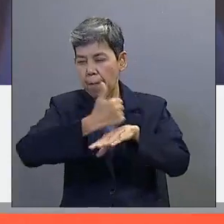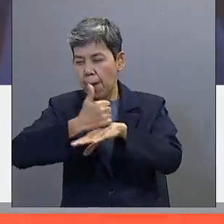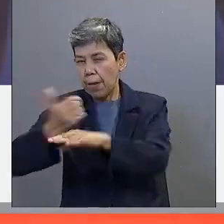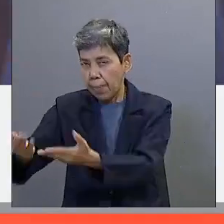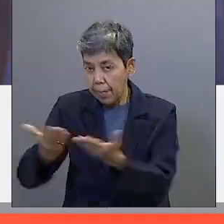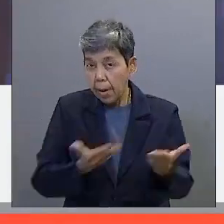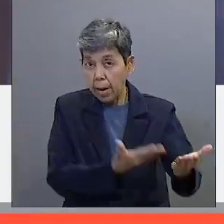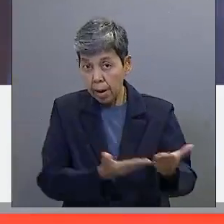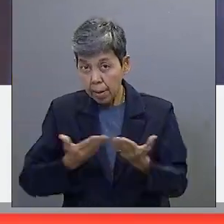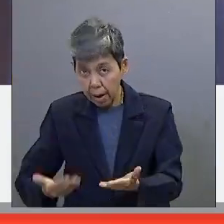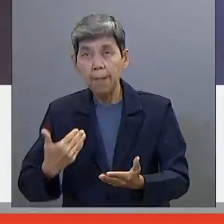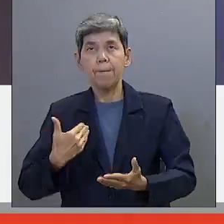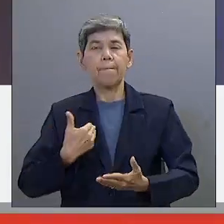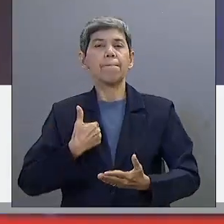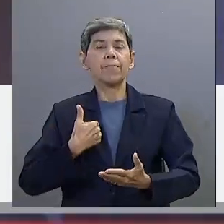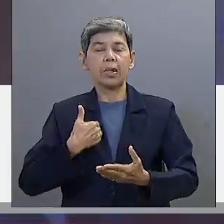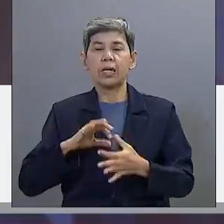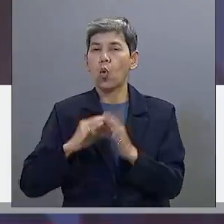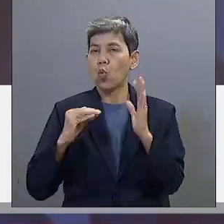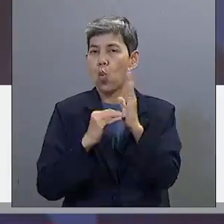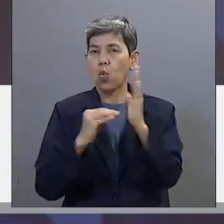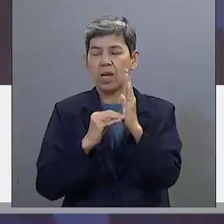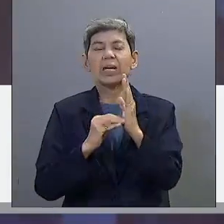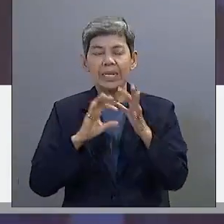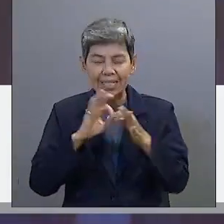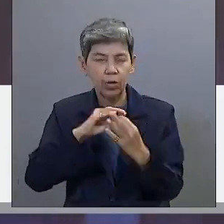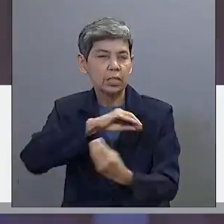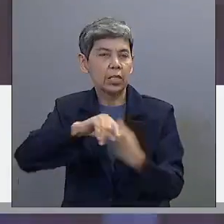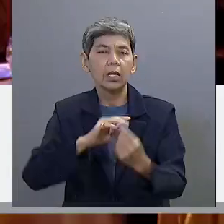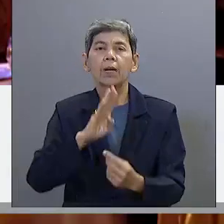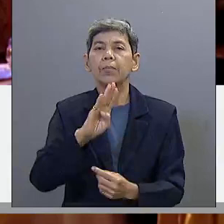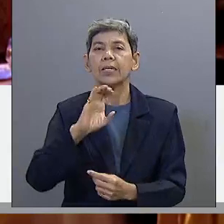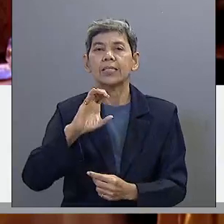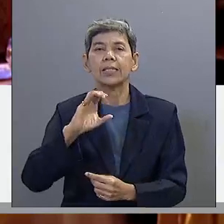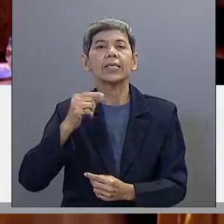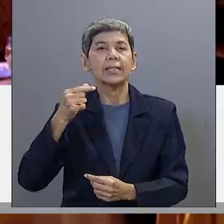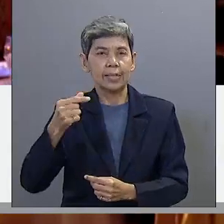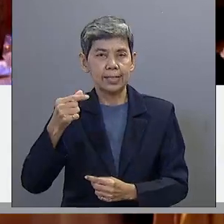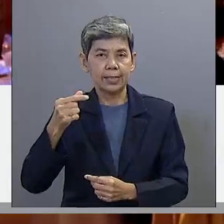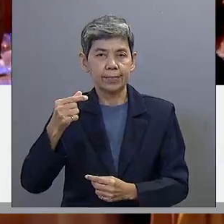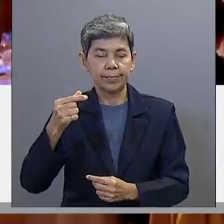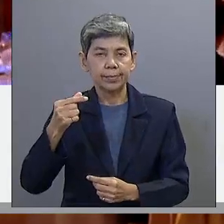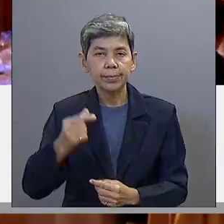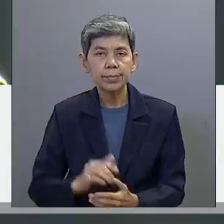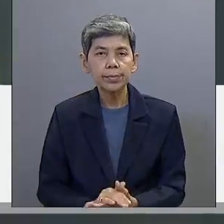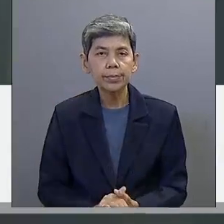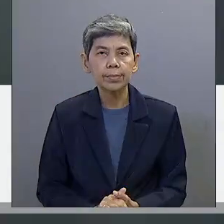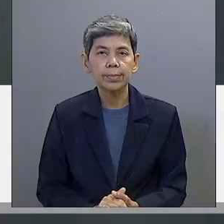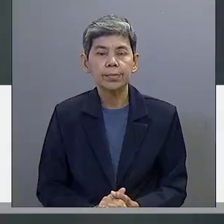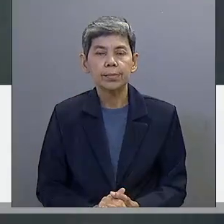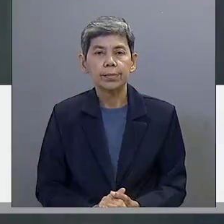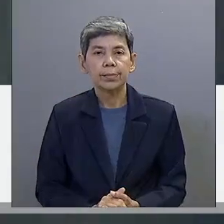รวมทั้งได้ร่วมกันรับรองเป้าหมายกรุงเทพว่าด้วยเศรษฐกิจ BCG หรือ Bangkok Goals on BCG